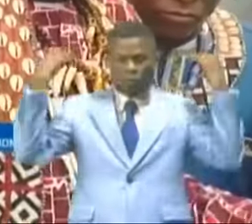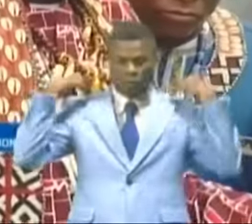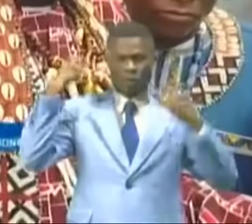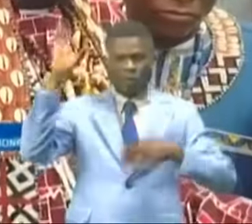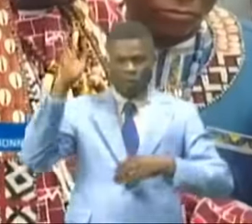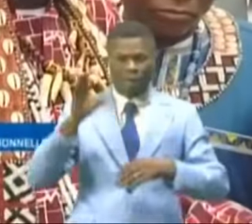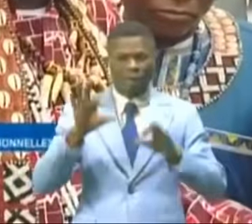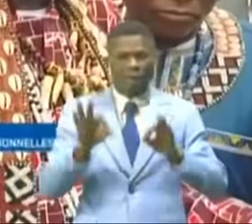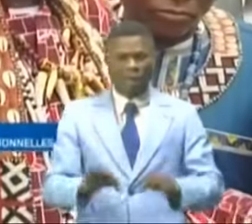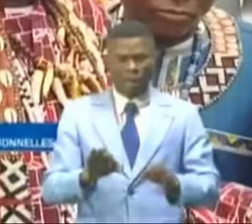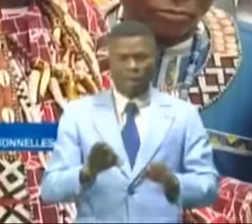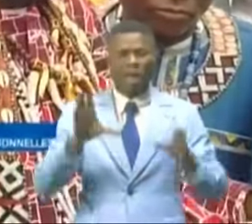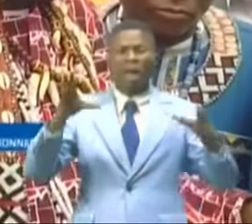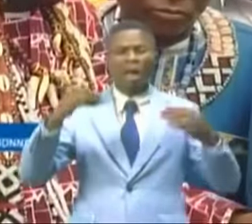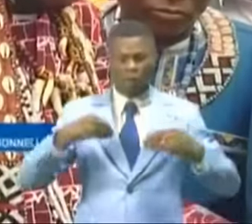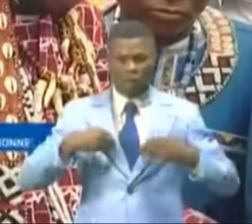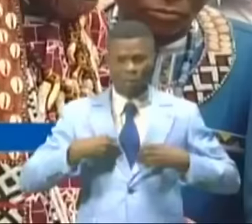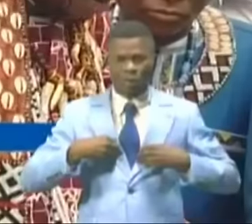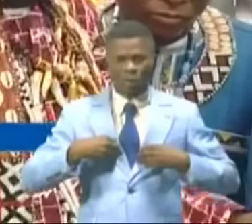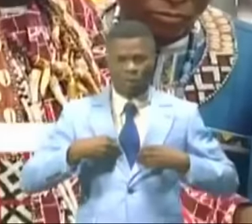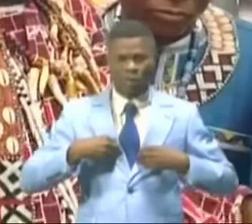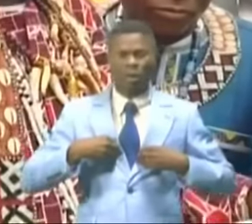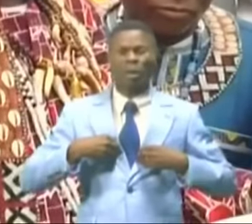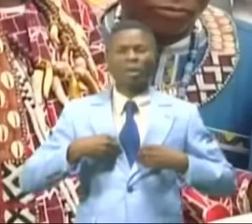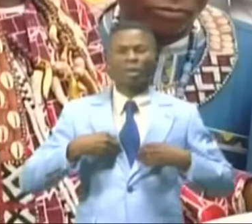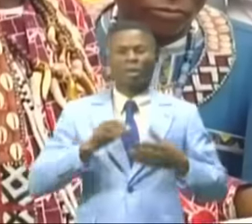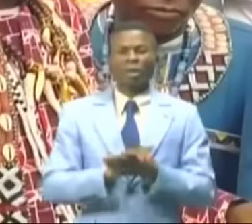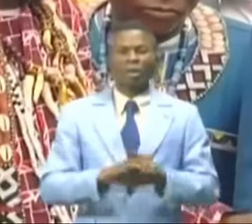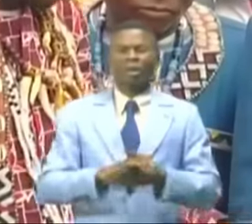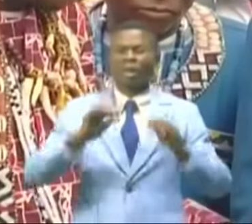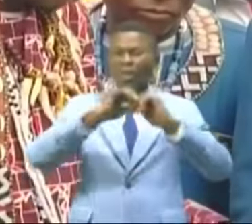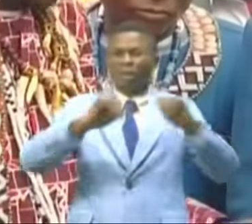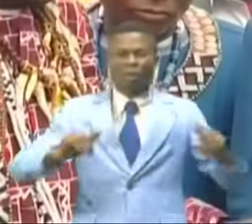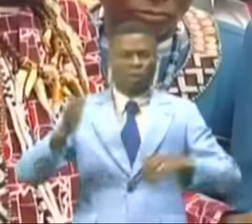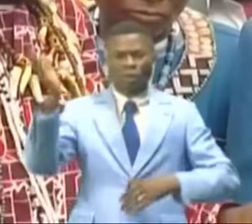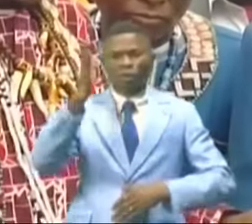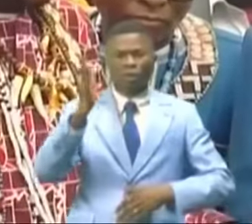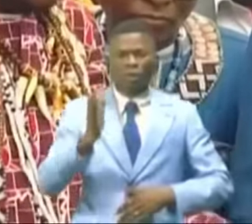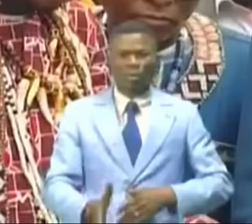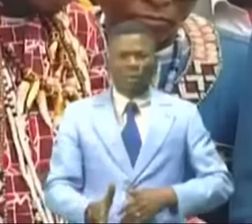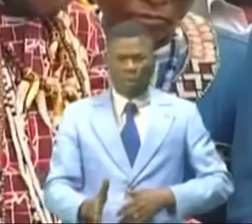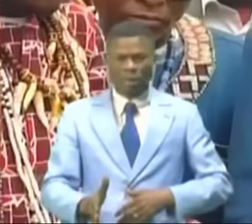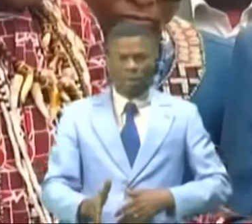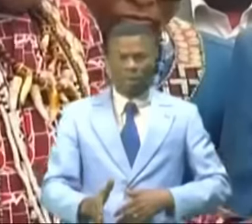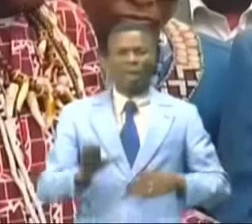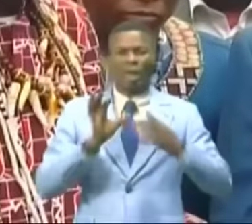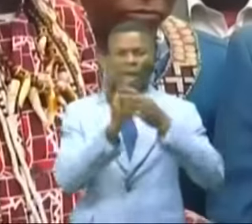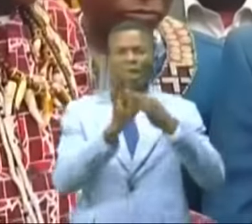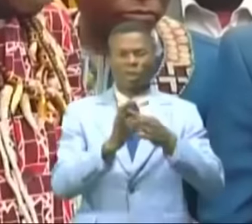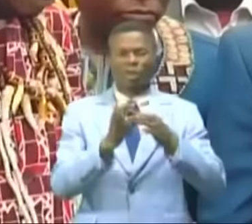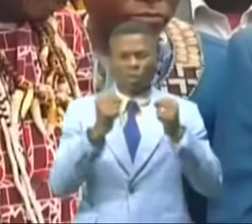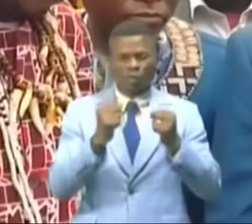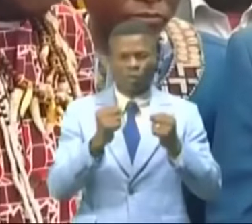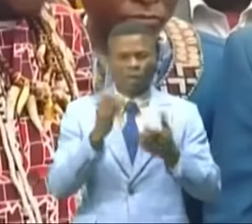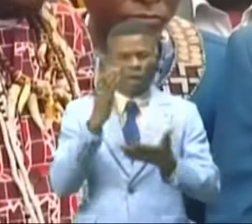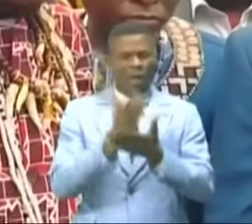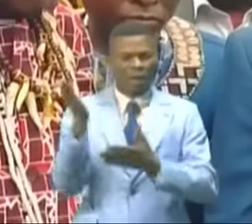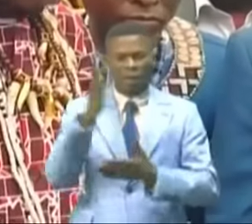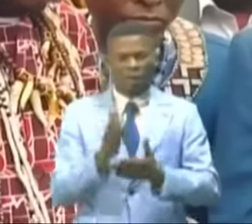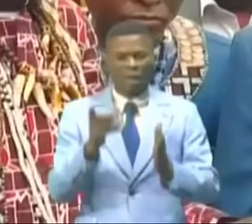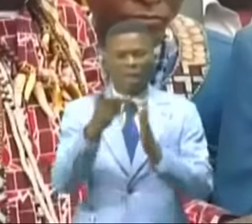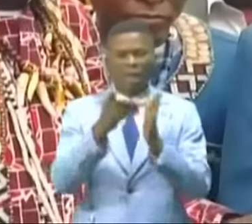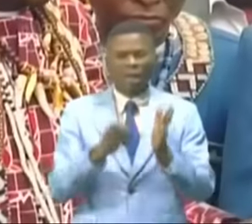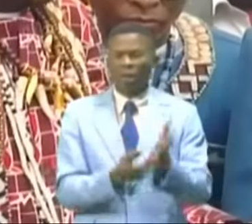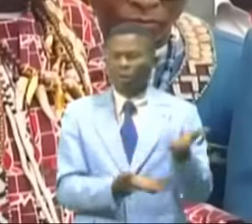coutumières réaffirment leur inconditionnel et indéfectible attachement à ces principes